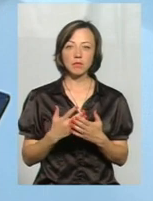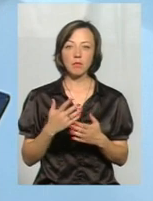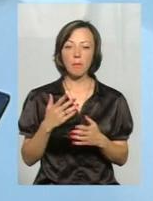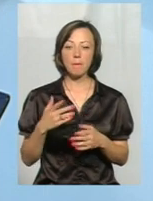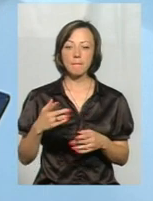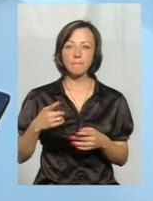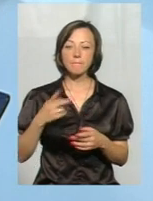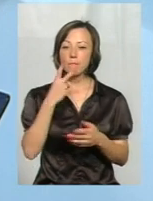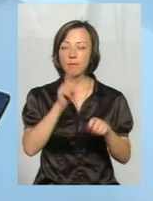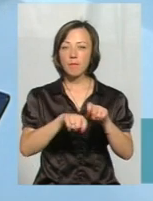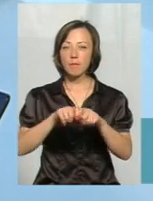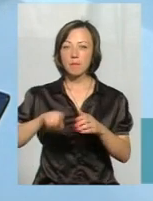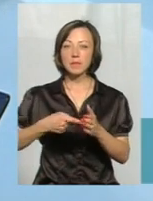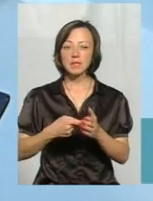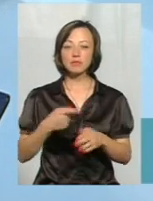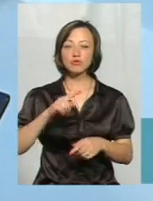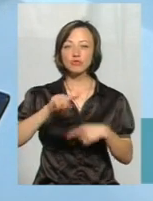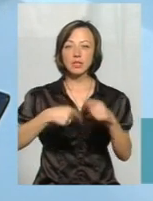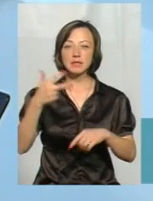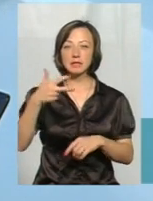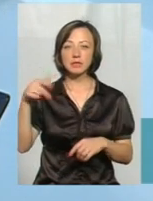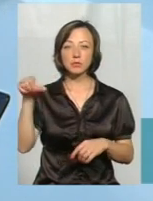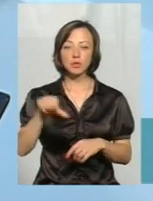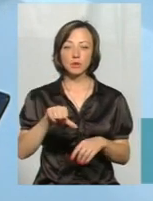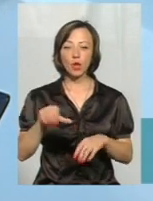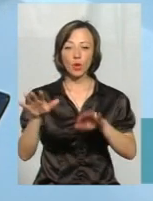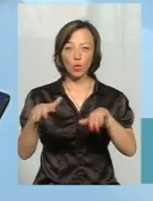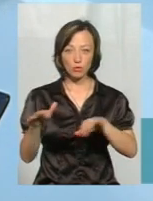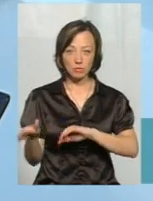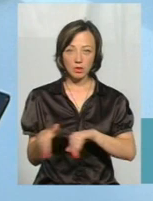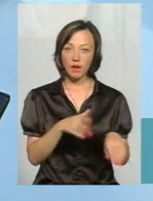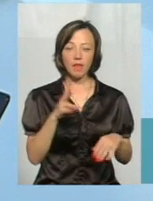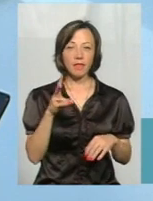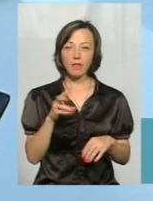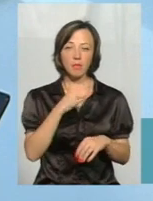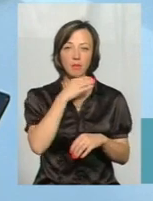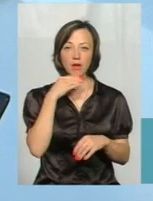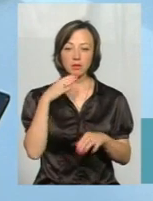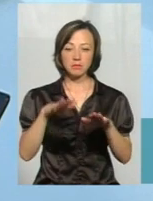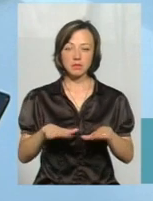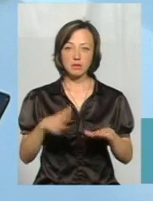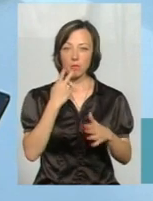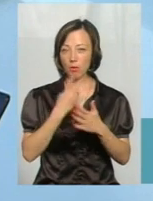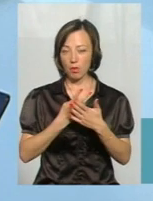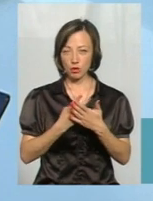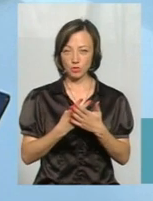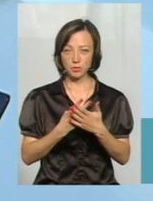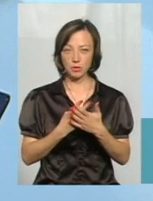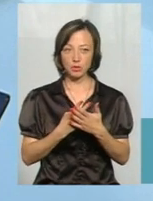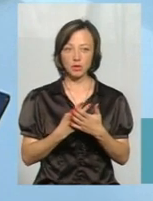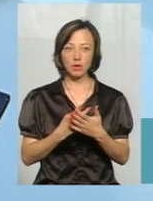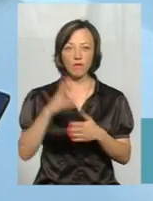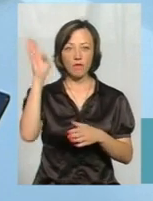після десь півгодини, після того, як пройдуть дощі, не на великих ділянках ми побачимо, ну, які